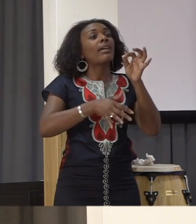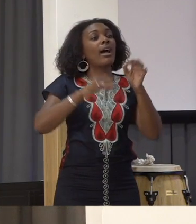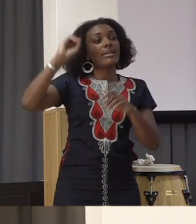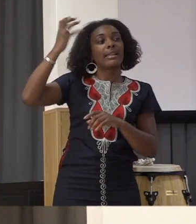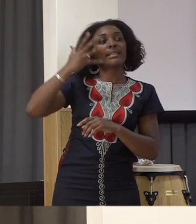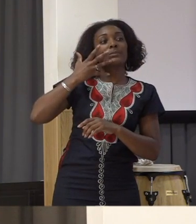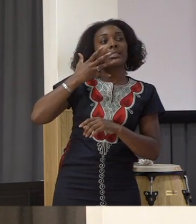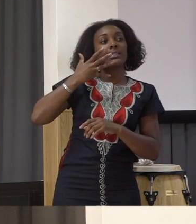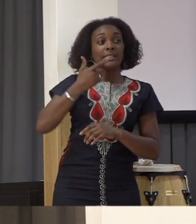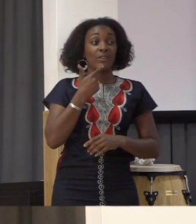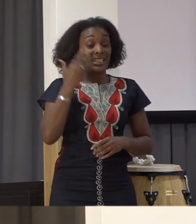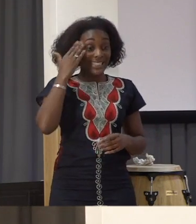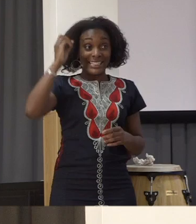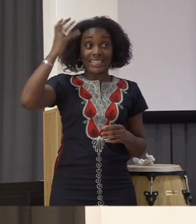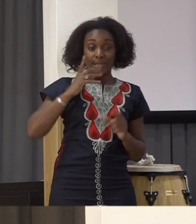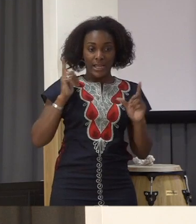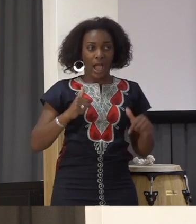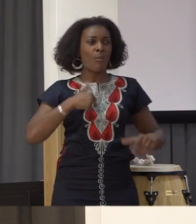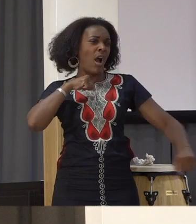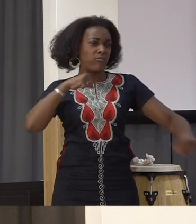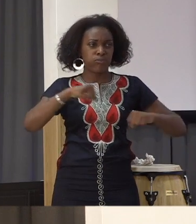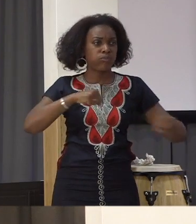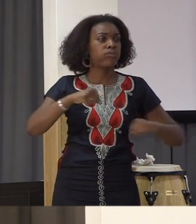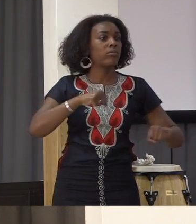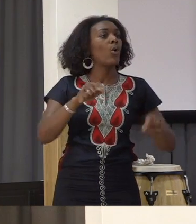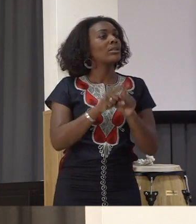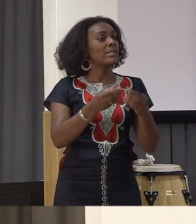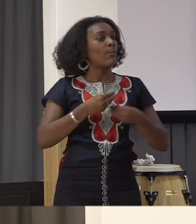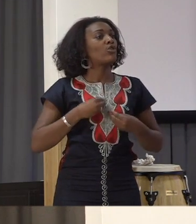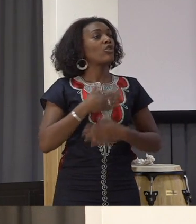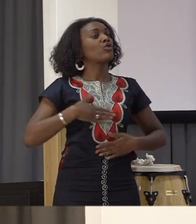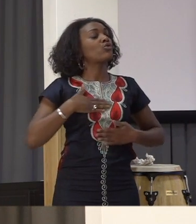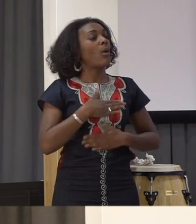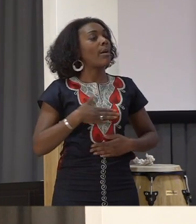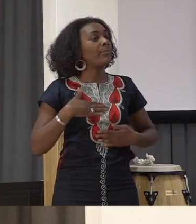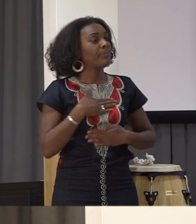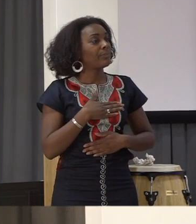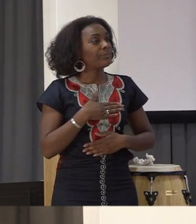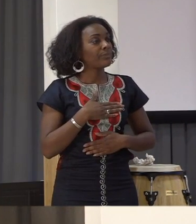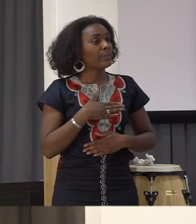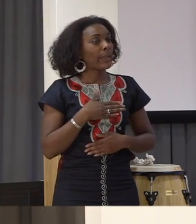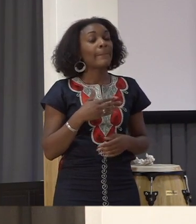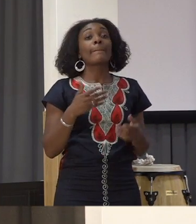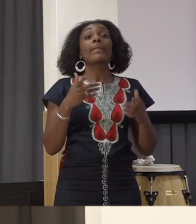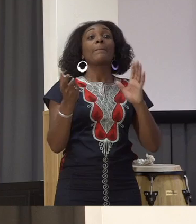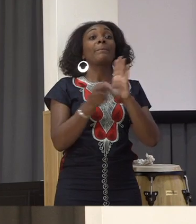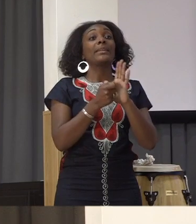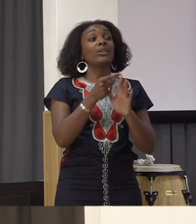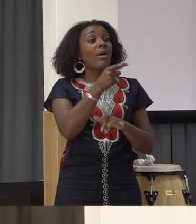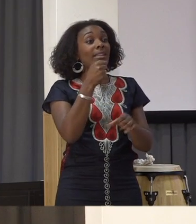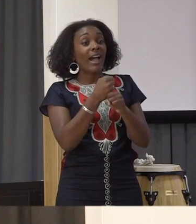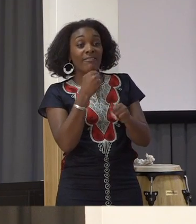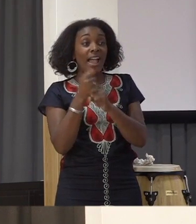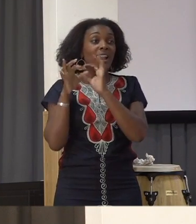fruit, tu es dans la joie. Mais de la même manière que Jésus t'a donné sa joie, lorsque tu travailles avec